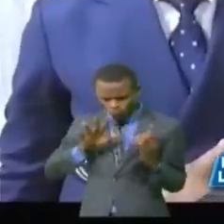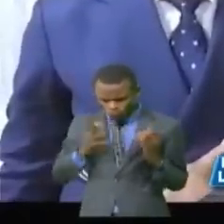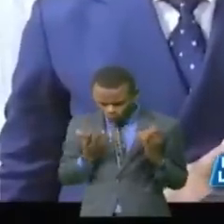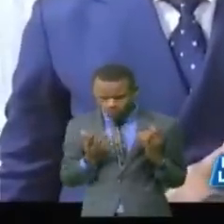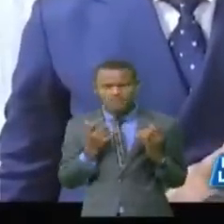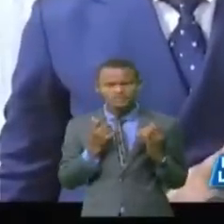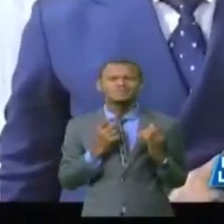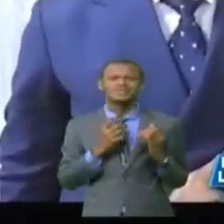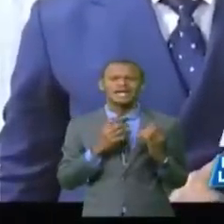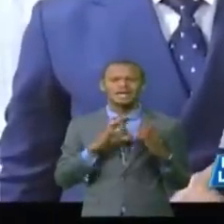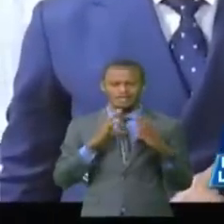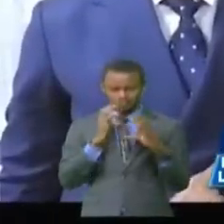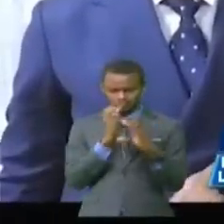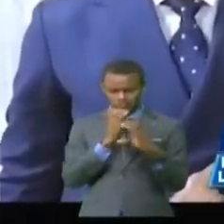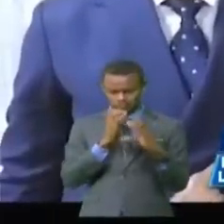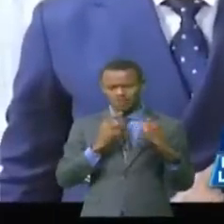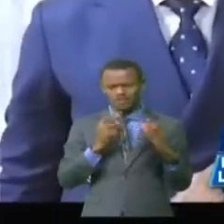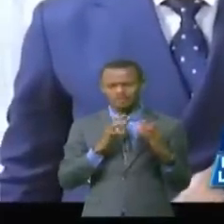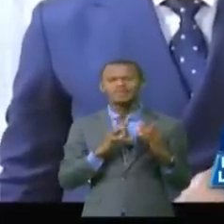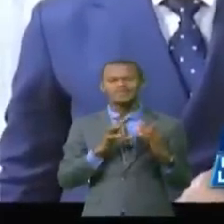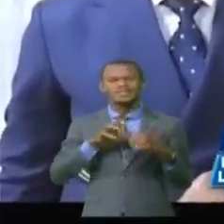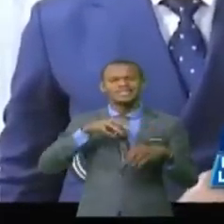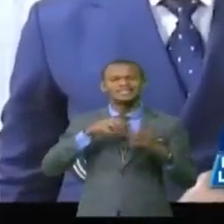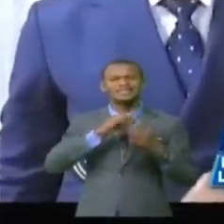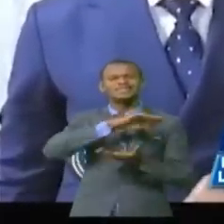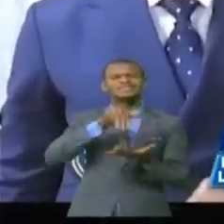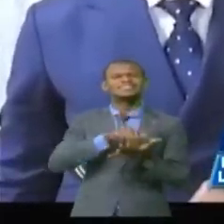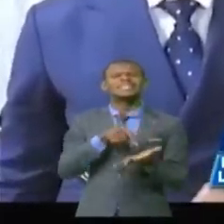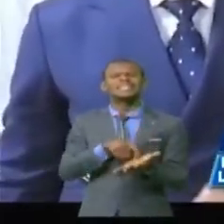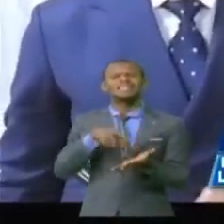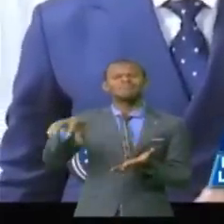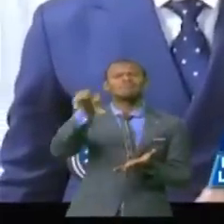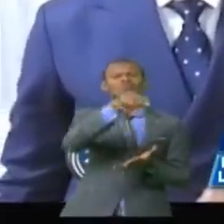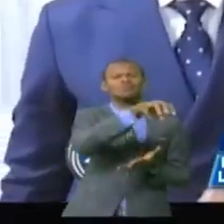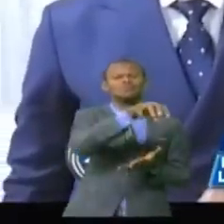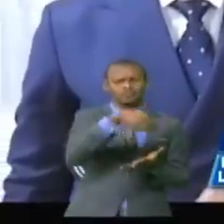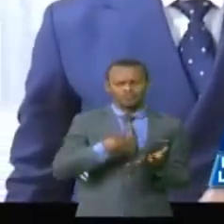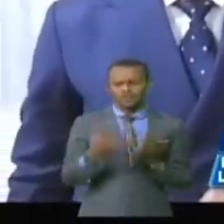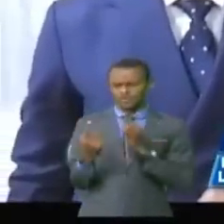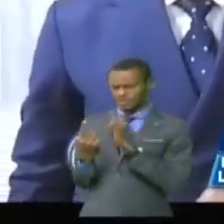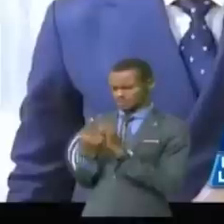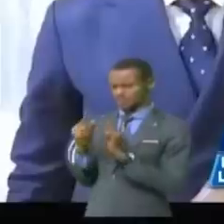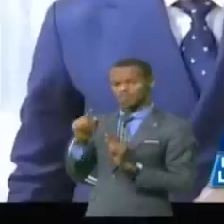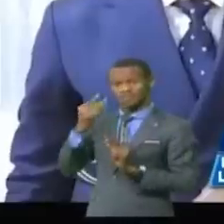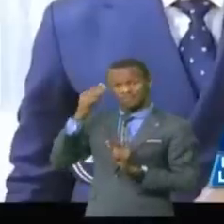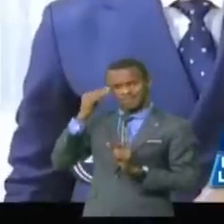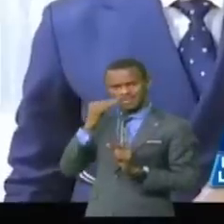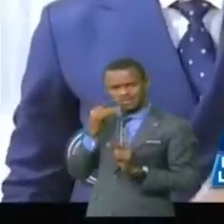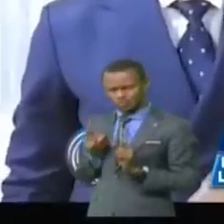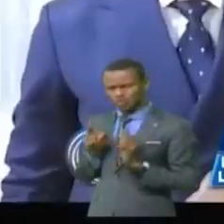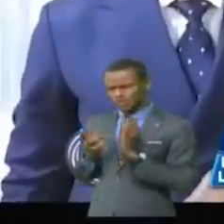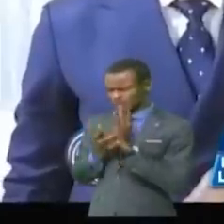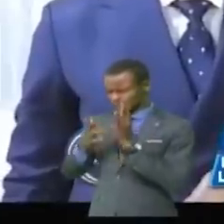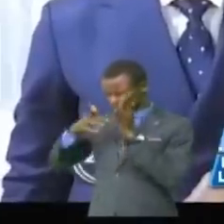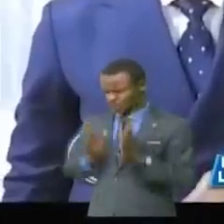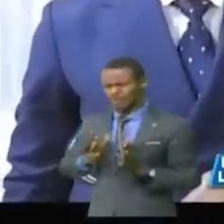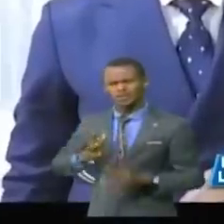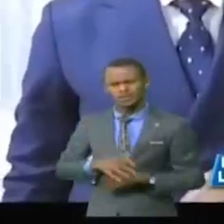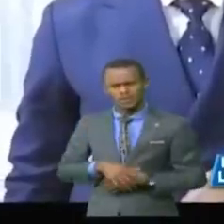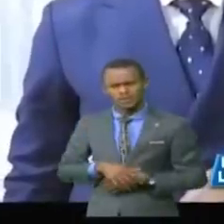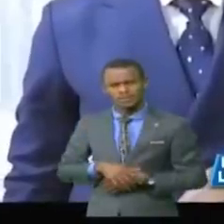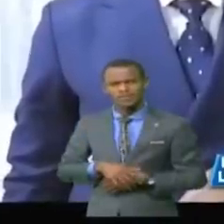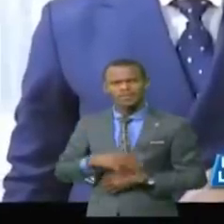avec l'autorité, et comme vous le savez, l'autorité est chimiste, dont nous avons eu un débat technique. C'est le matériel